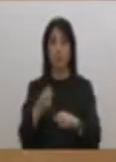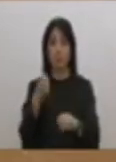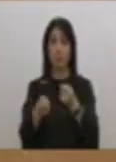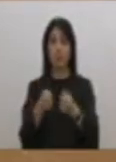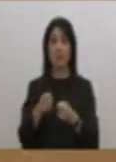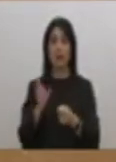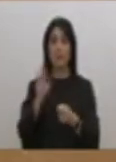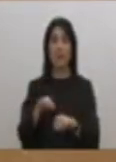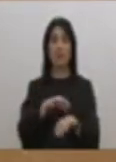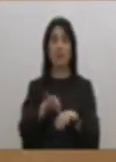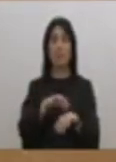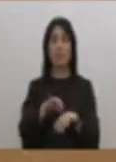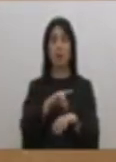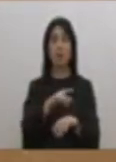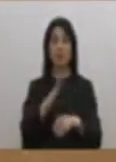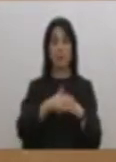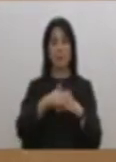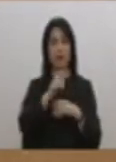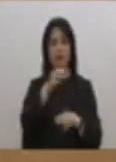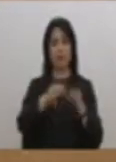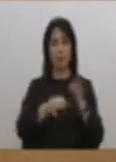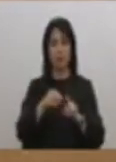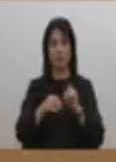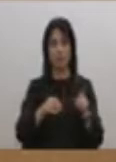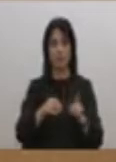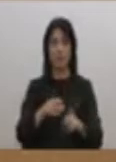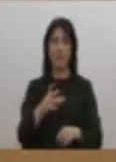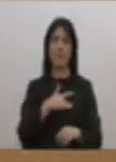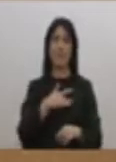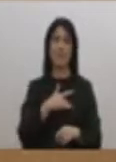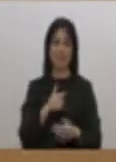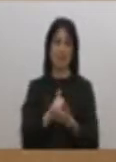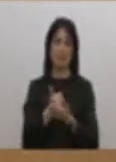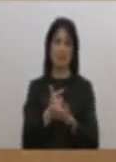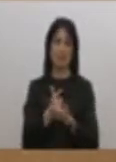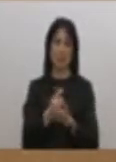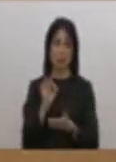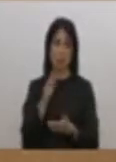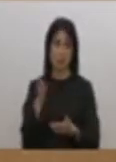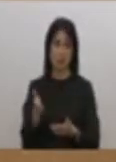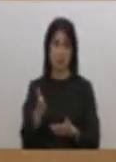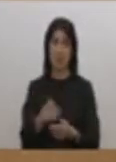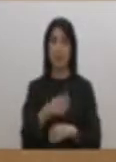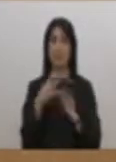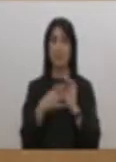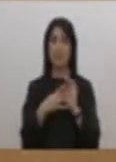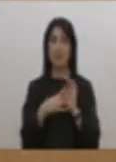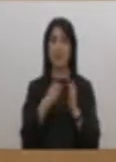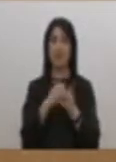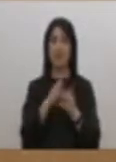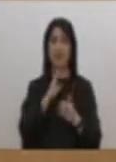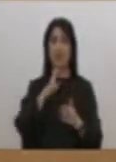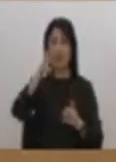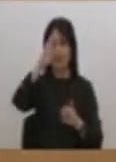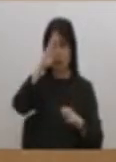mașină muzala de ebi, gasa, martletul de es, sau baria. Sau araudat LGBT Pride-ze, da mețhre puncti gahlat